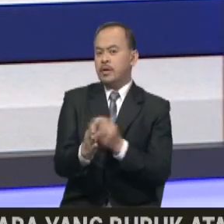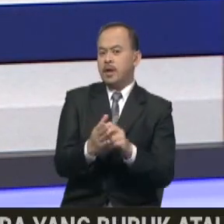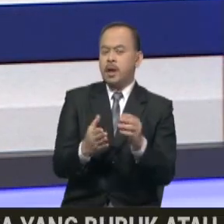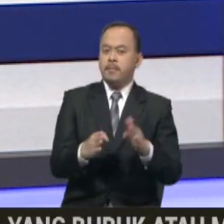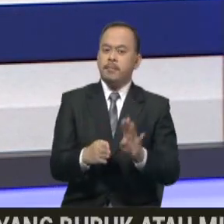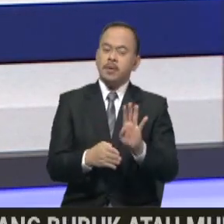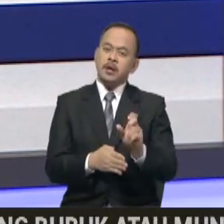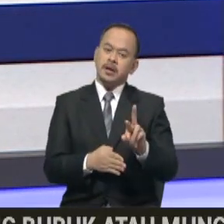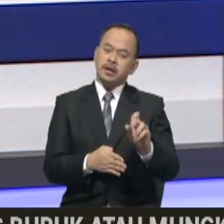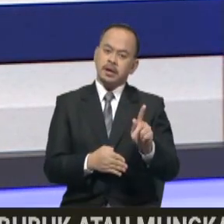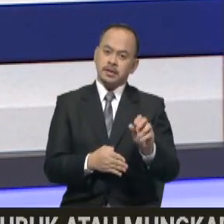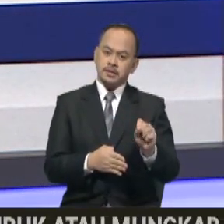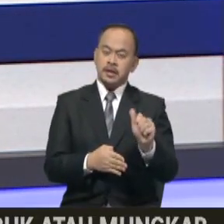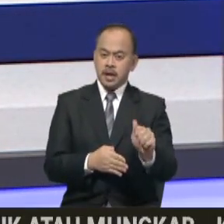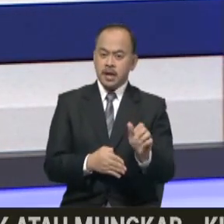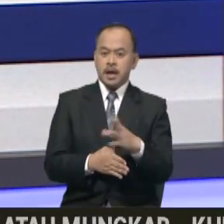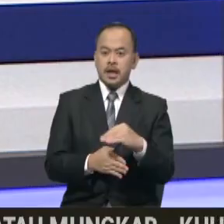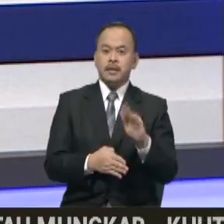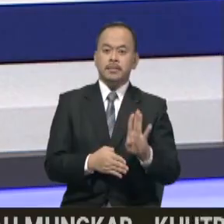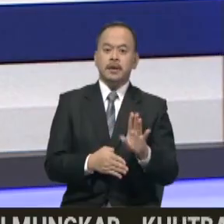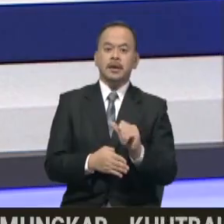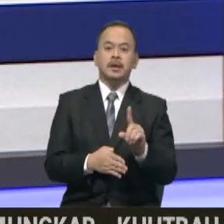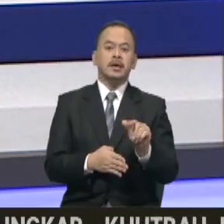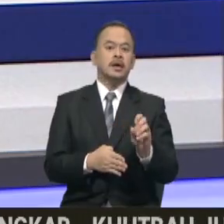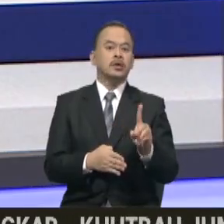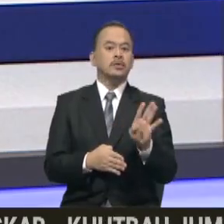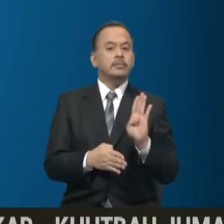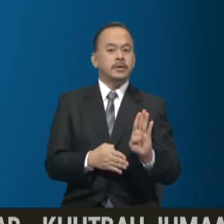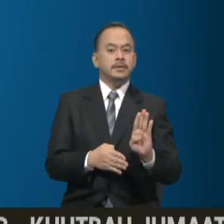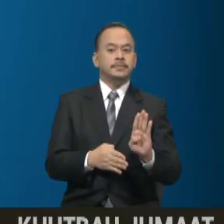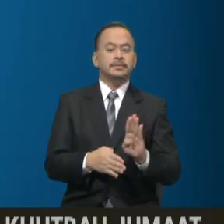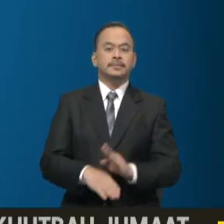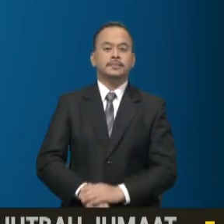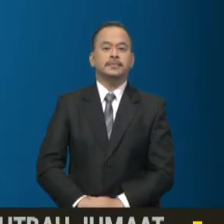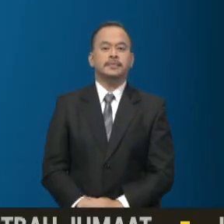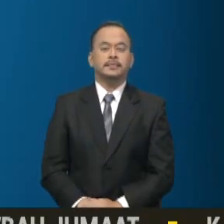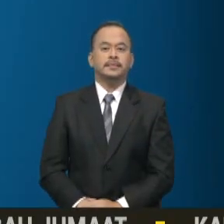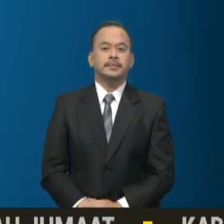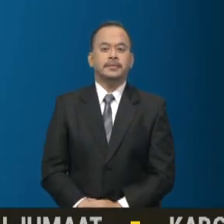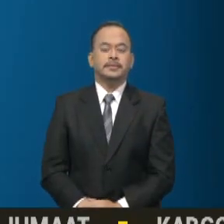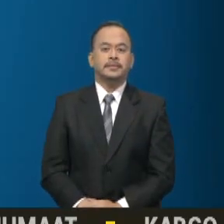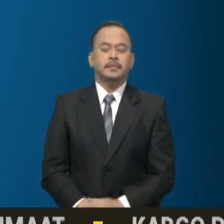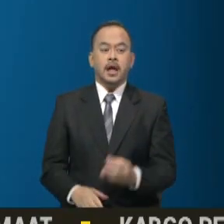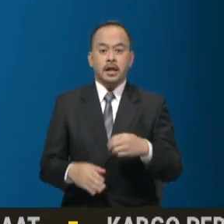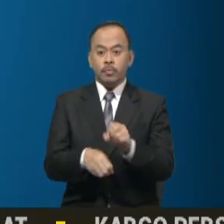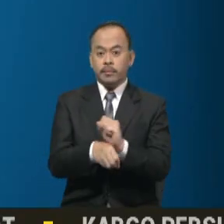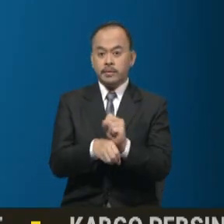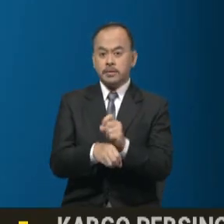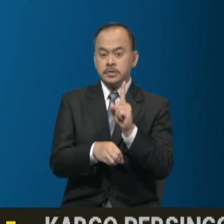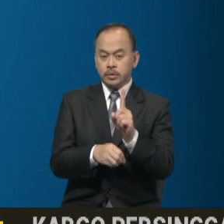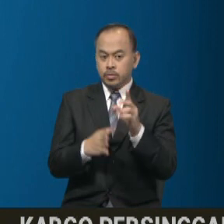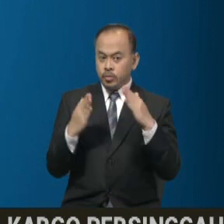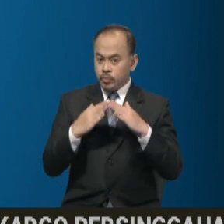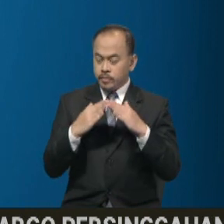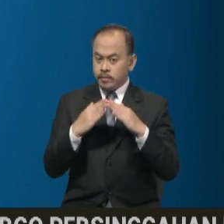A, Mukim Berakas B dan Mukim Gadong B. Dalam operasi di sebuah